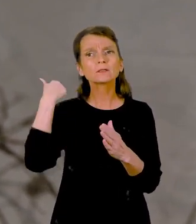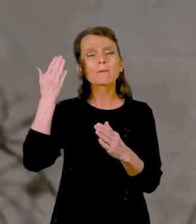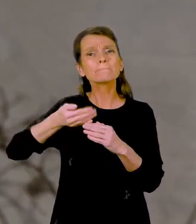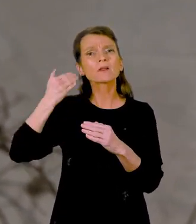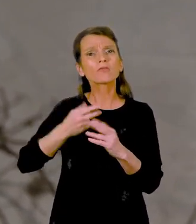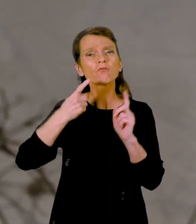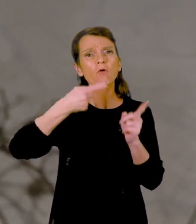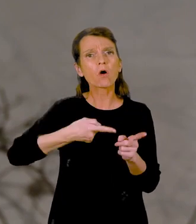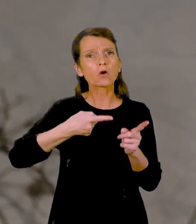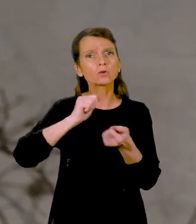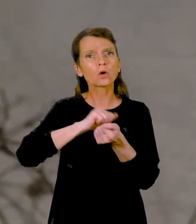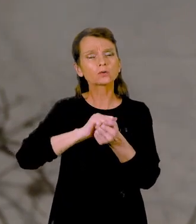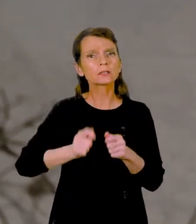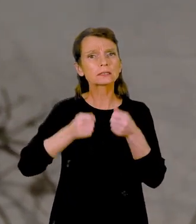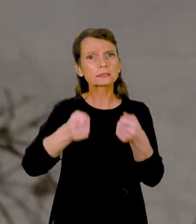izhajale pred vojno.